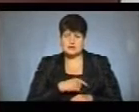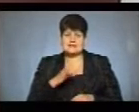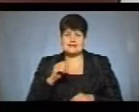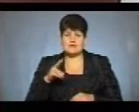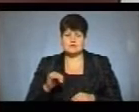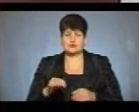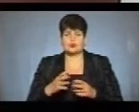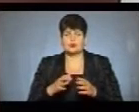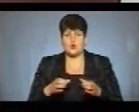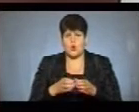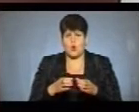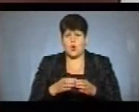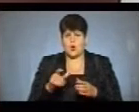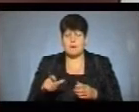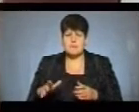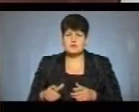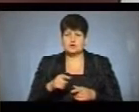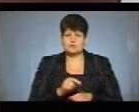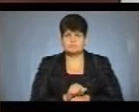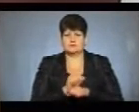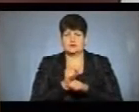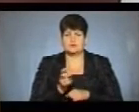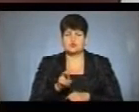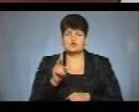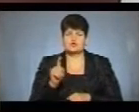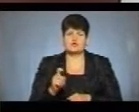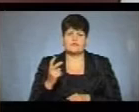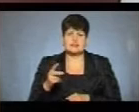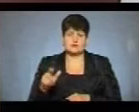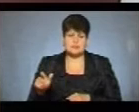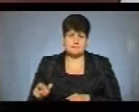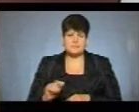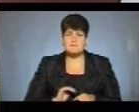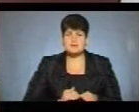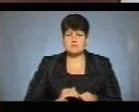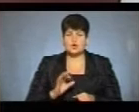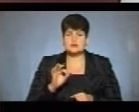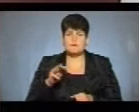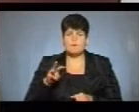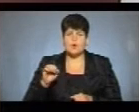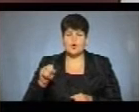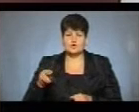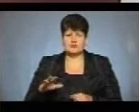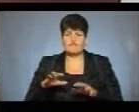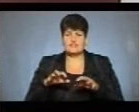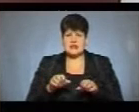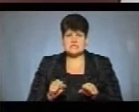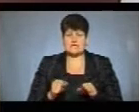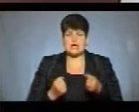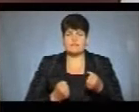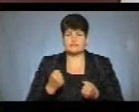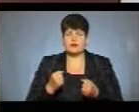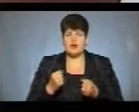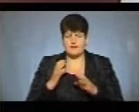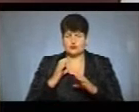Сергія Сарабуна, тоді на акцію протесту вийшли 120 осіб. Підприємець Олександр Молот, власник автобуса, з якого 18 жовтня